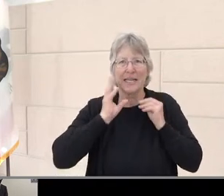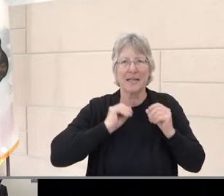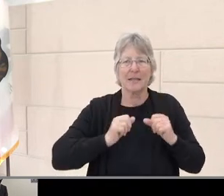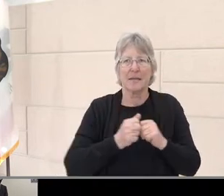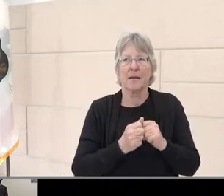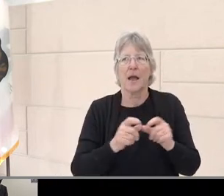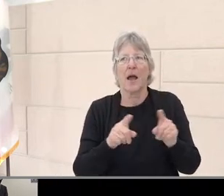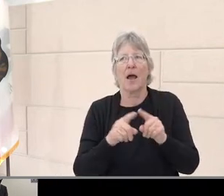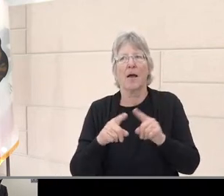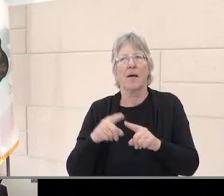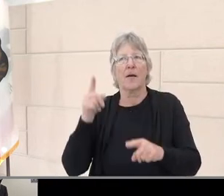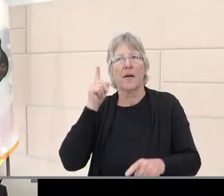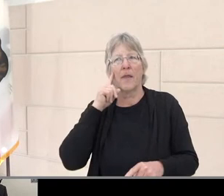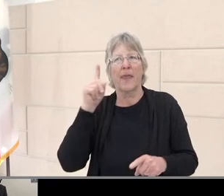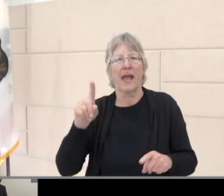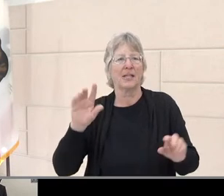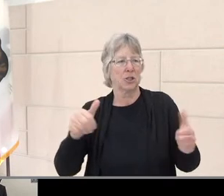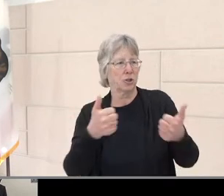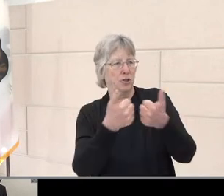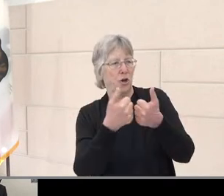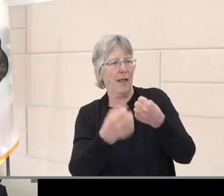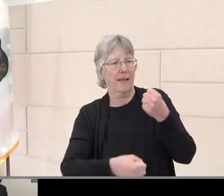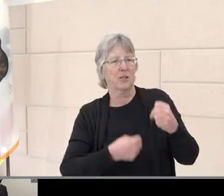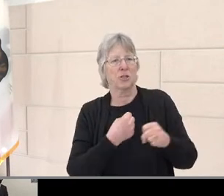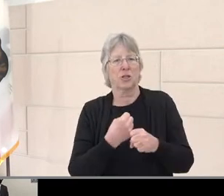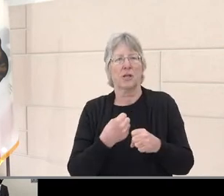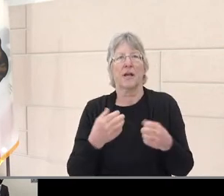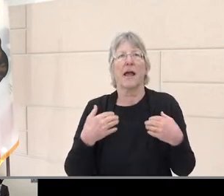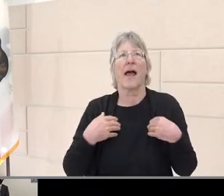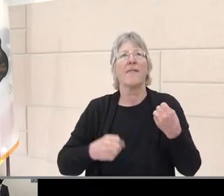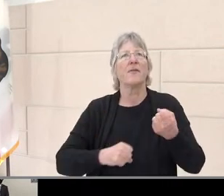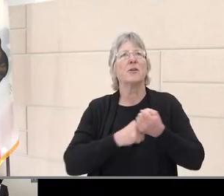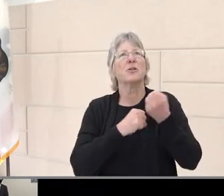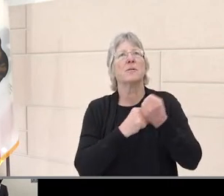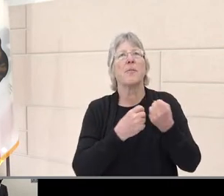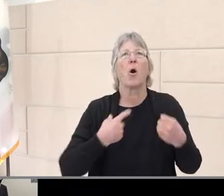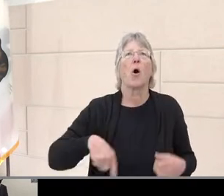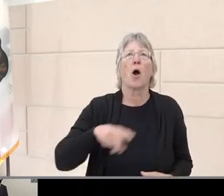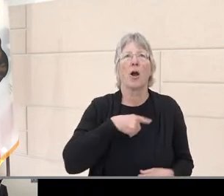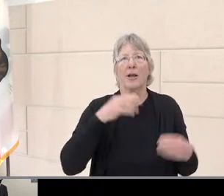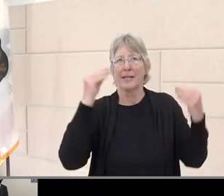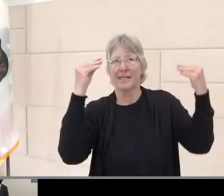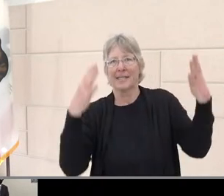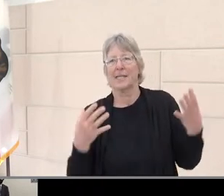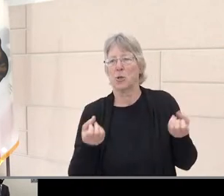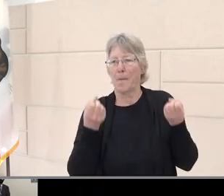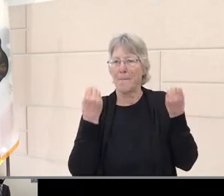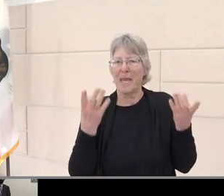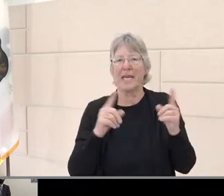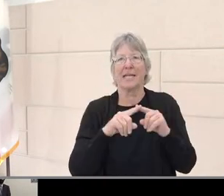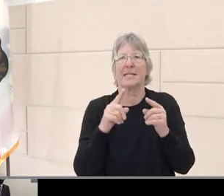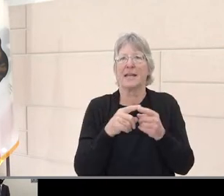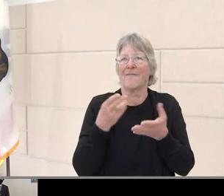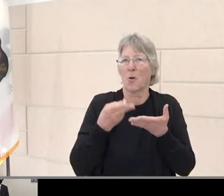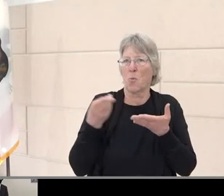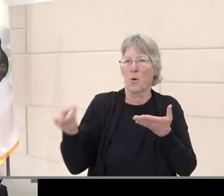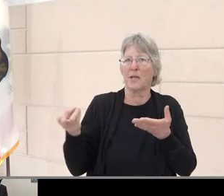ញហើយនឹងការពិសោធន៍ដើម្បីគ្រប់គ្រងដល់